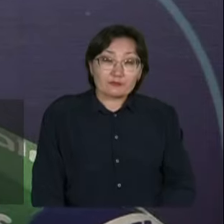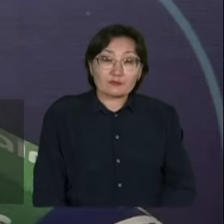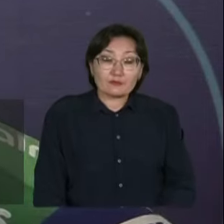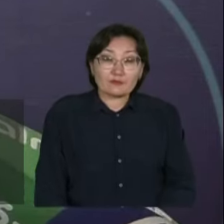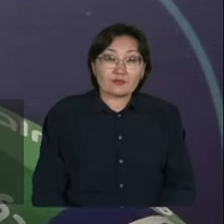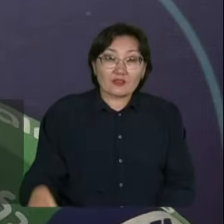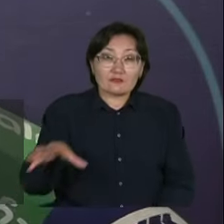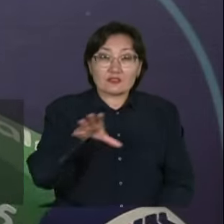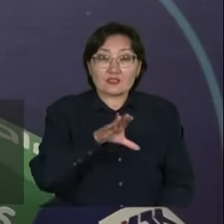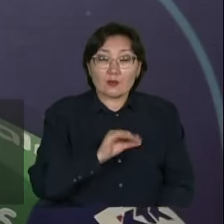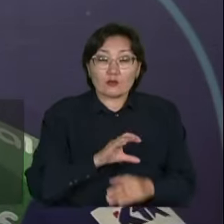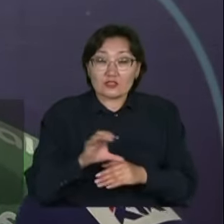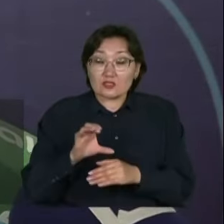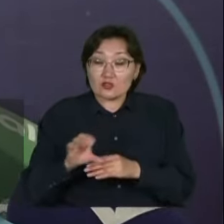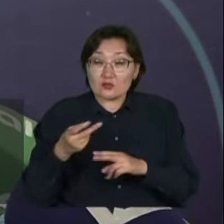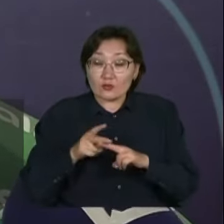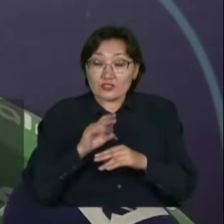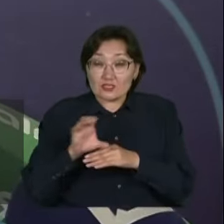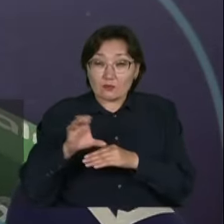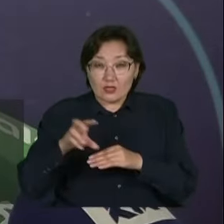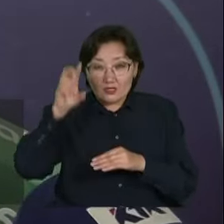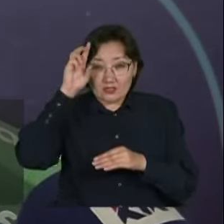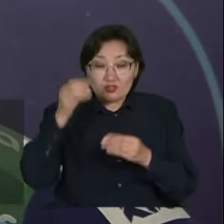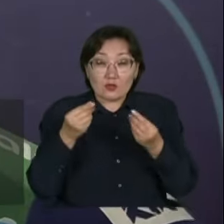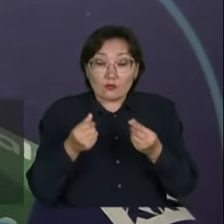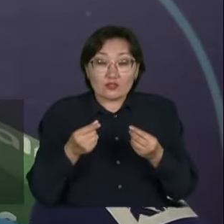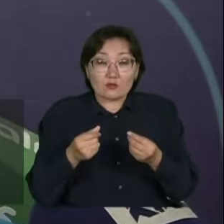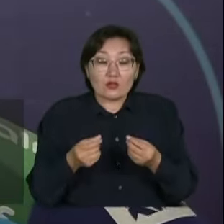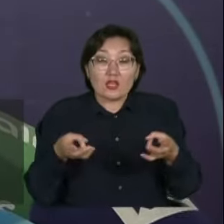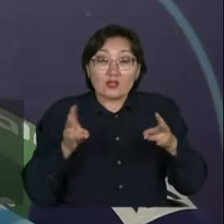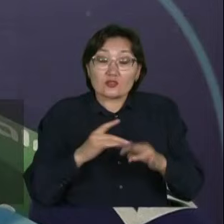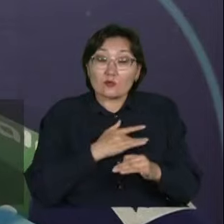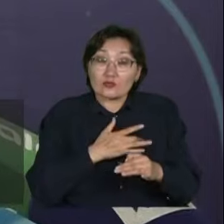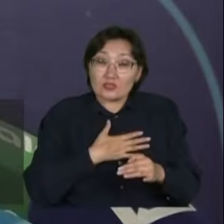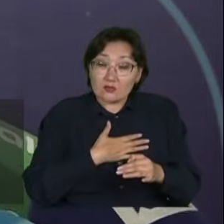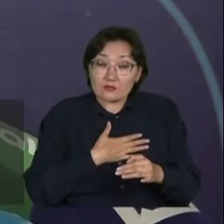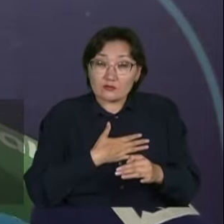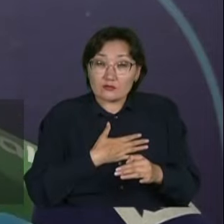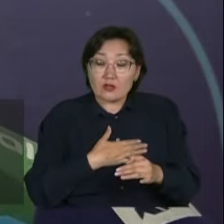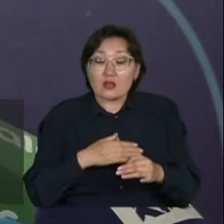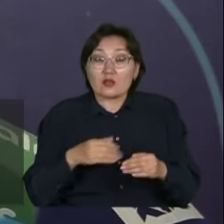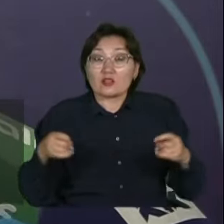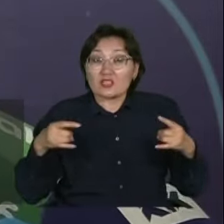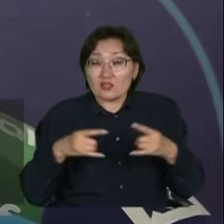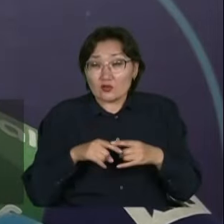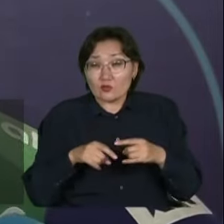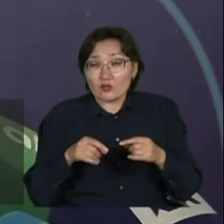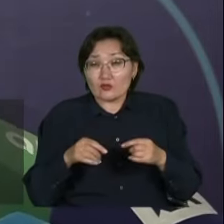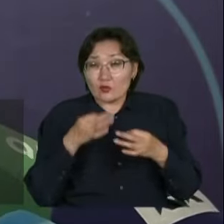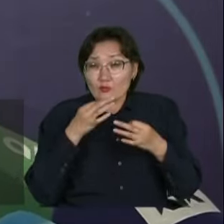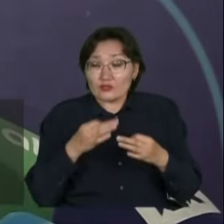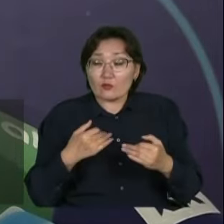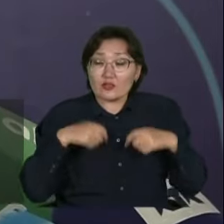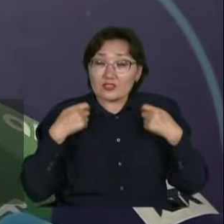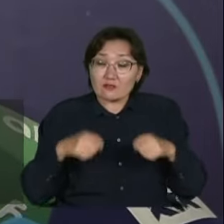Вся продукция, которая произведена на государственные деньги, остается в собственности того или иного средства массовой информации. Соответственно, они могут его